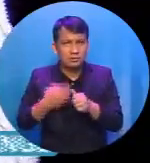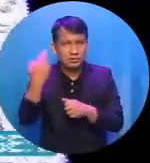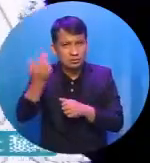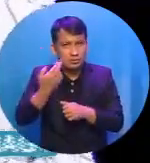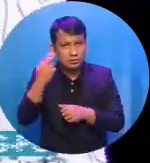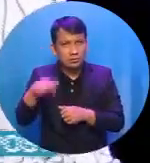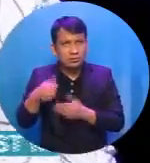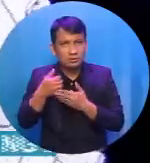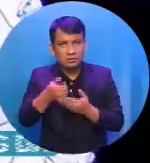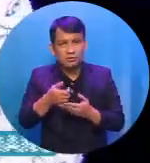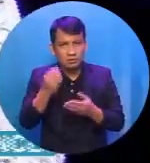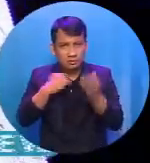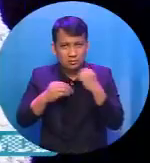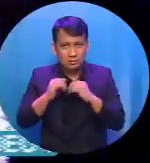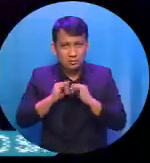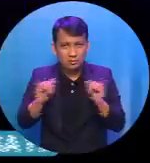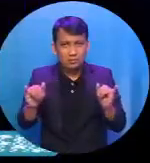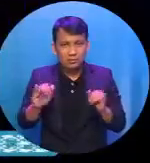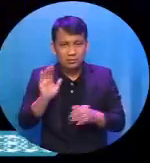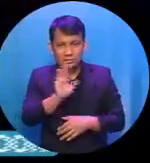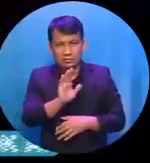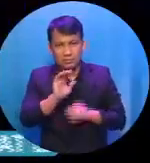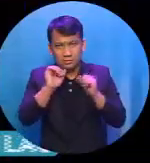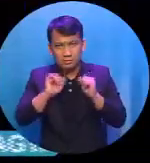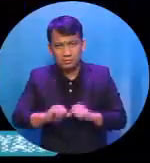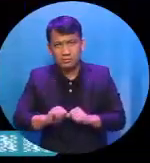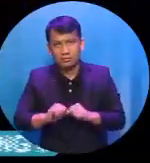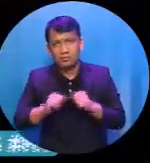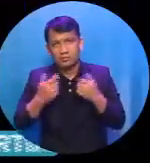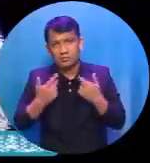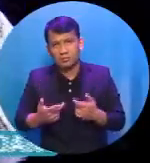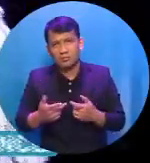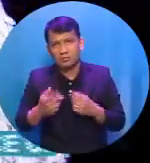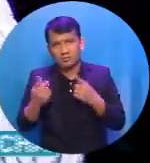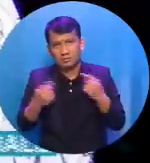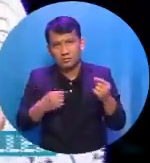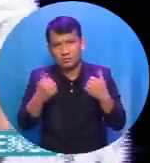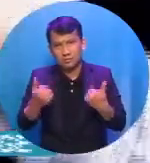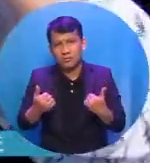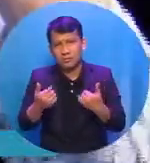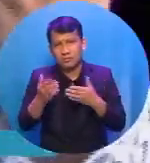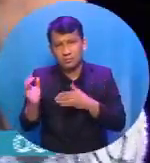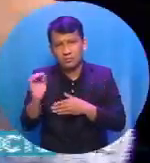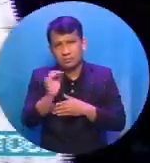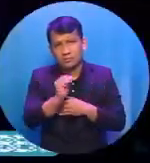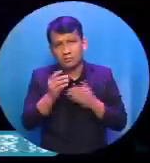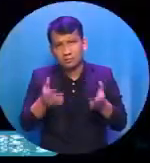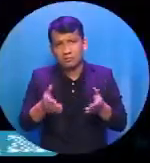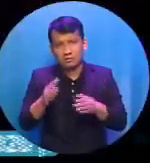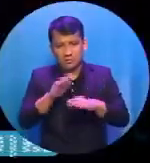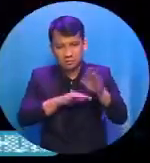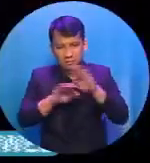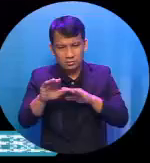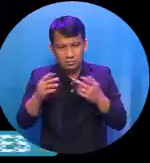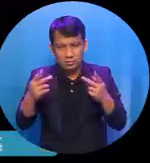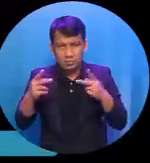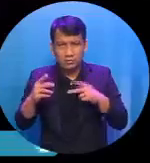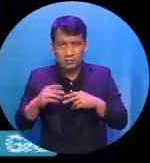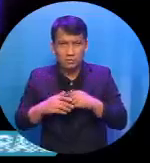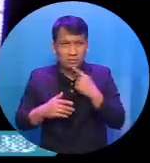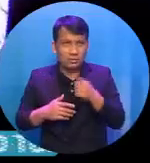na hindi siya nakakain. Dahil gaya daw po na sabi mo, Idol Rafi, meron siya magagawa at magagawa niya ng paraan. Dahil meron siyang dalawang kamay, meron siyang dalawang paa.